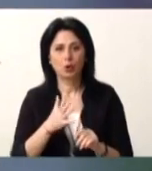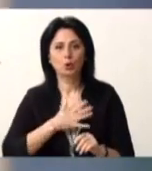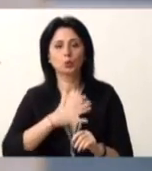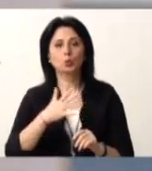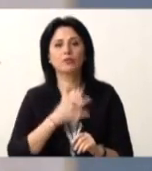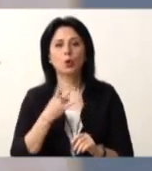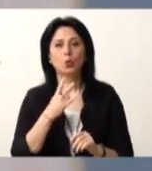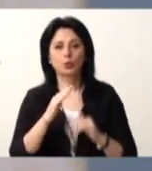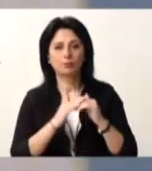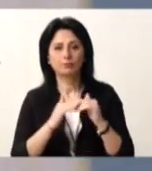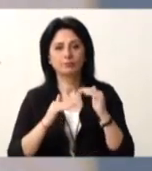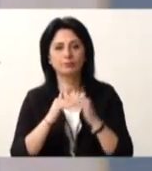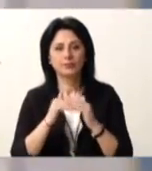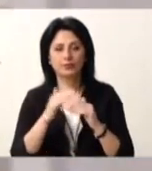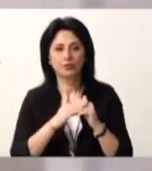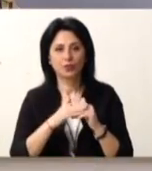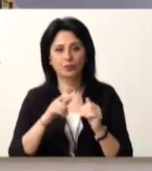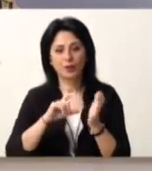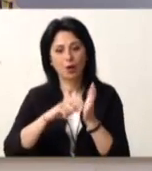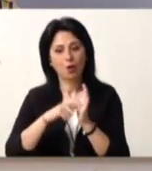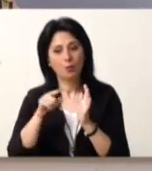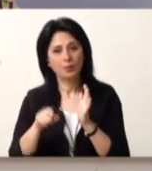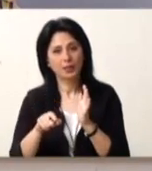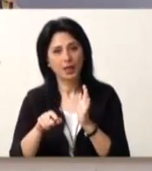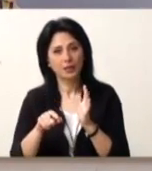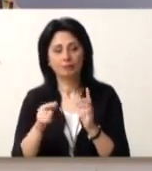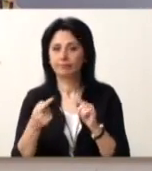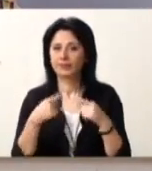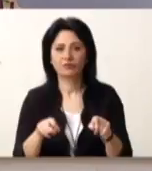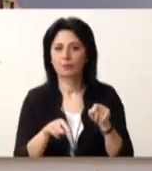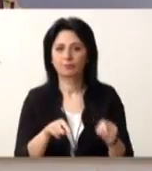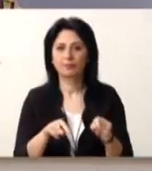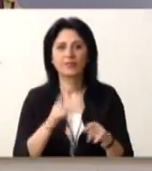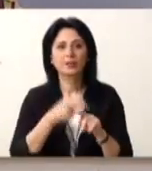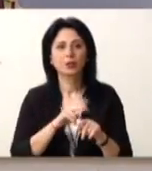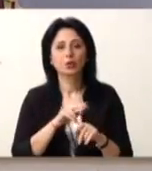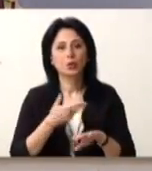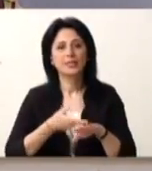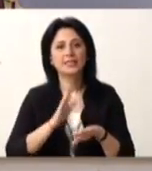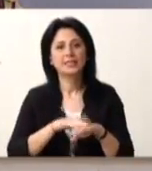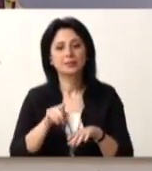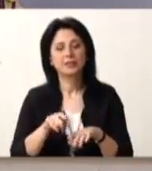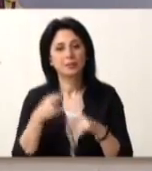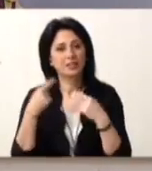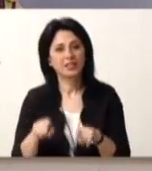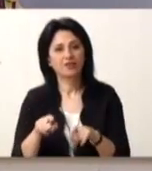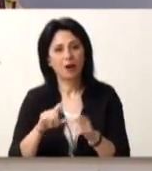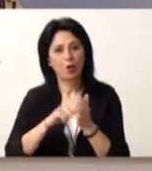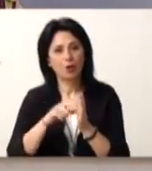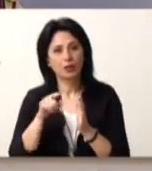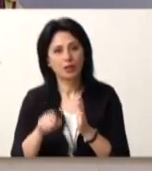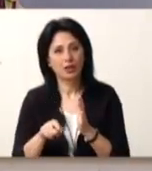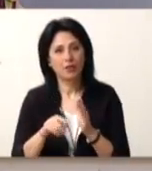სუნთქვა უნდა იყოს აწყობილი დარბაზში ვარჯიშის საწინააღმდეგოდ. რატომ? იმიტომ რომ სიმძიმის ძალა ამ შემთხვევაში იქნება